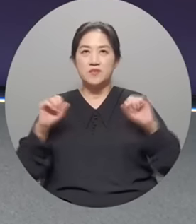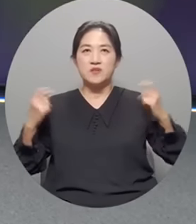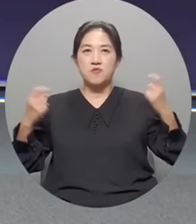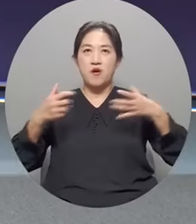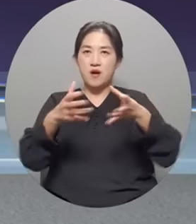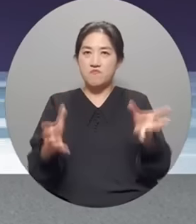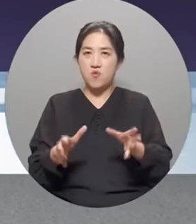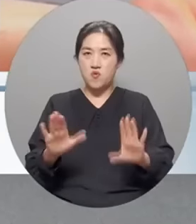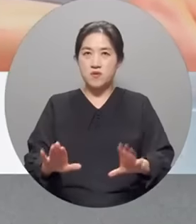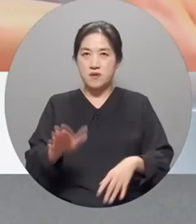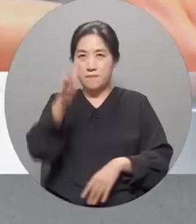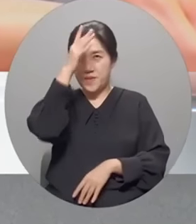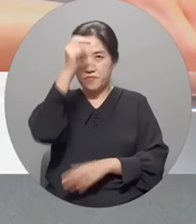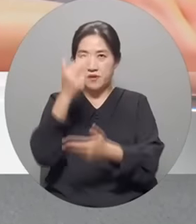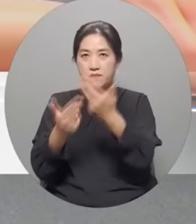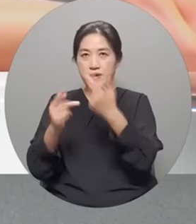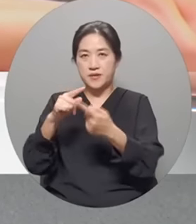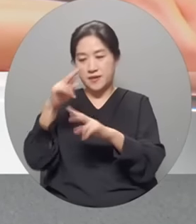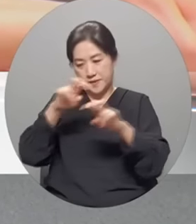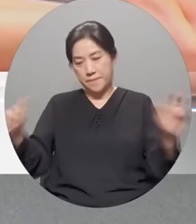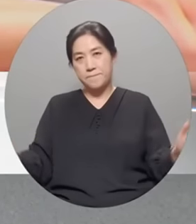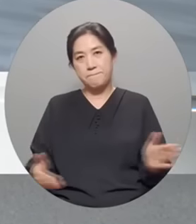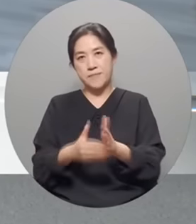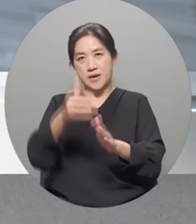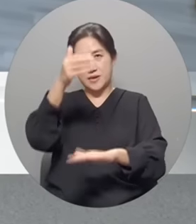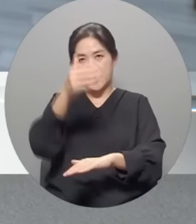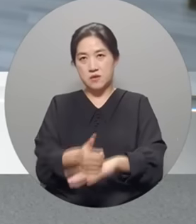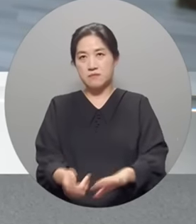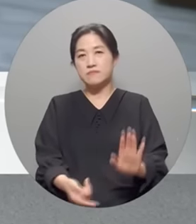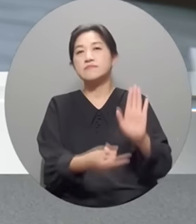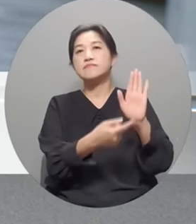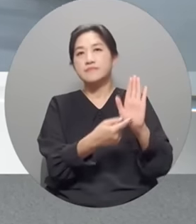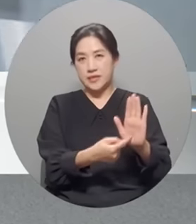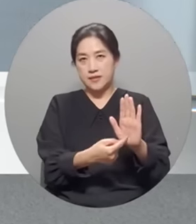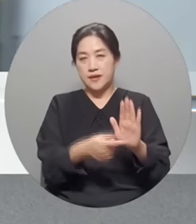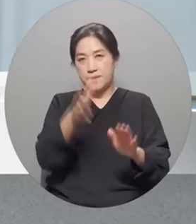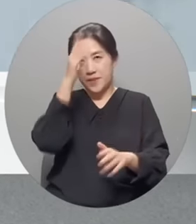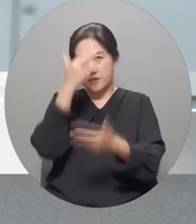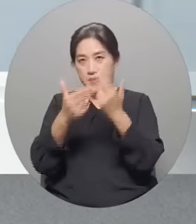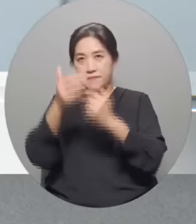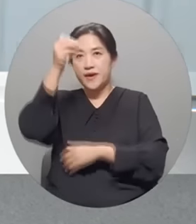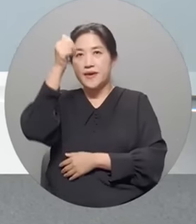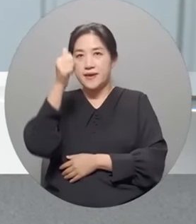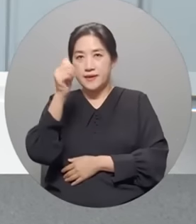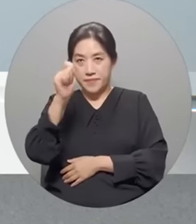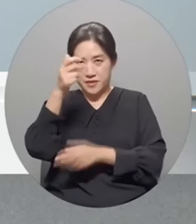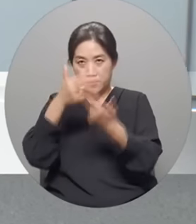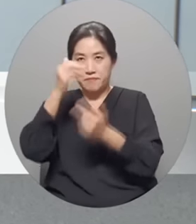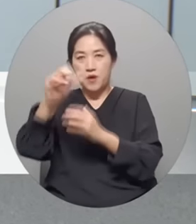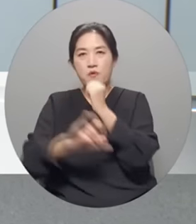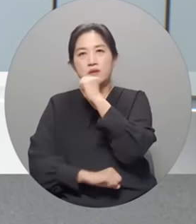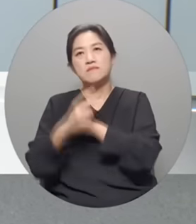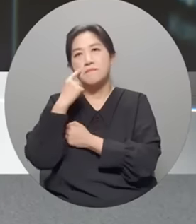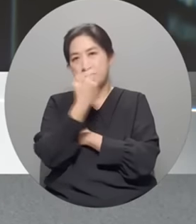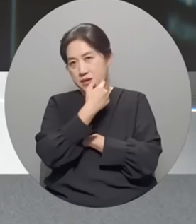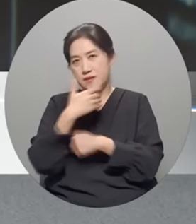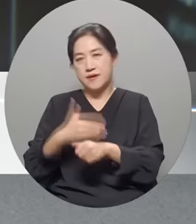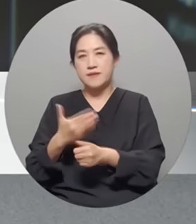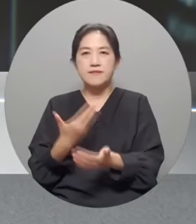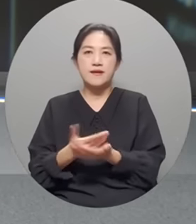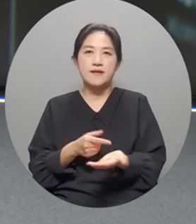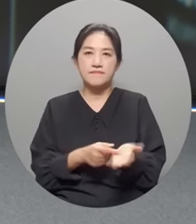문화체육관광부가 오늘 배드민턴 협회에 대한 감사를 마치고 최종 결과를 발표했습니다. 협회장의 횡령 사실이 확인됐다며 해임을